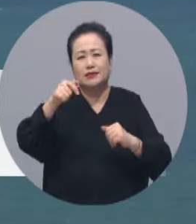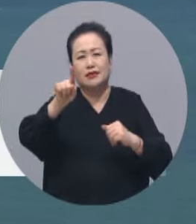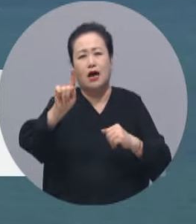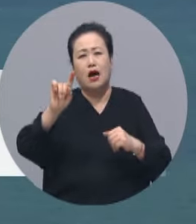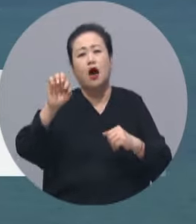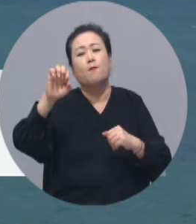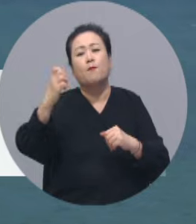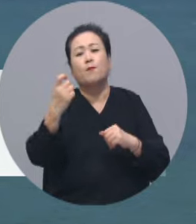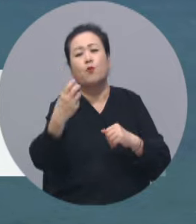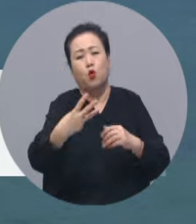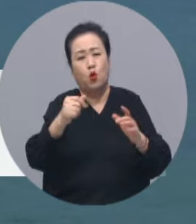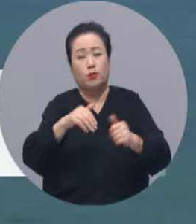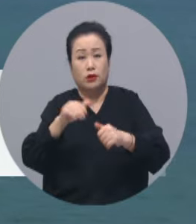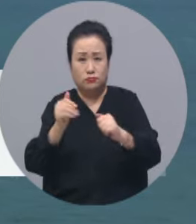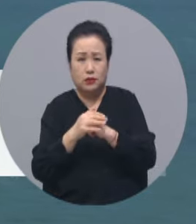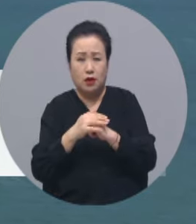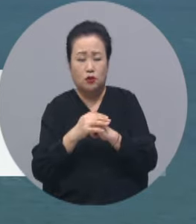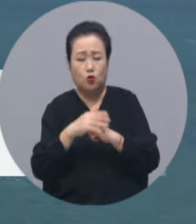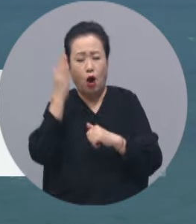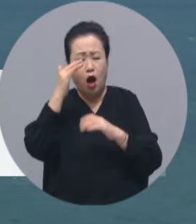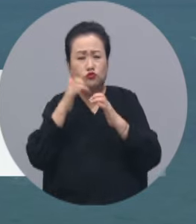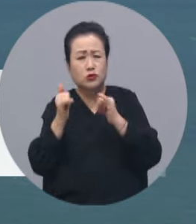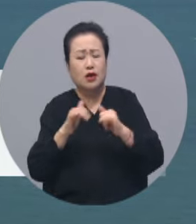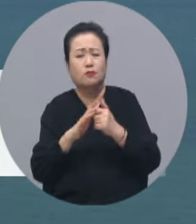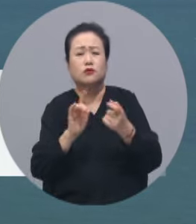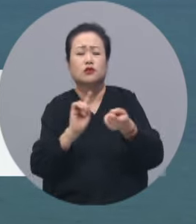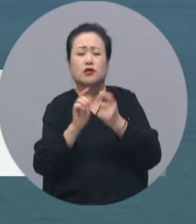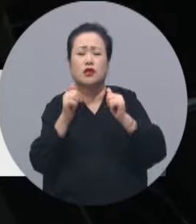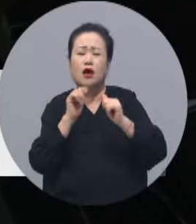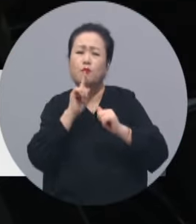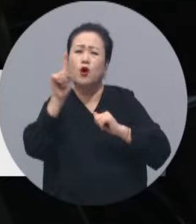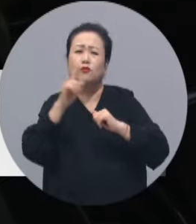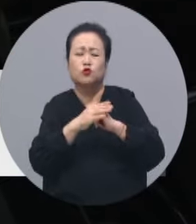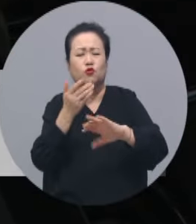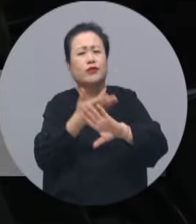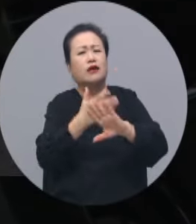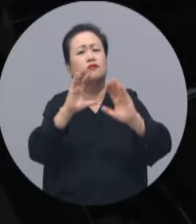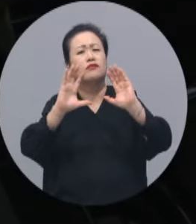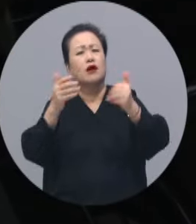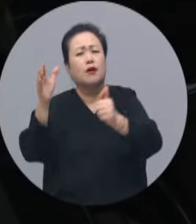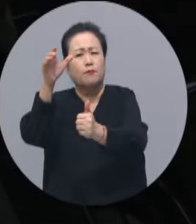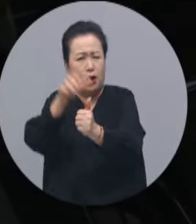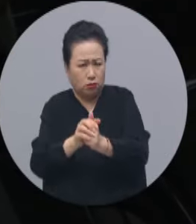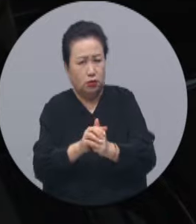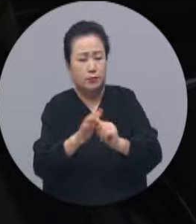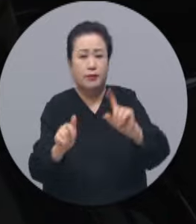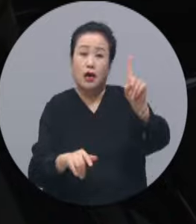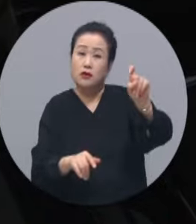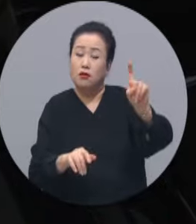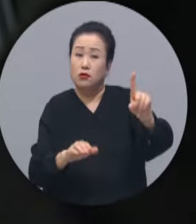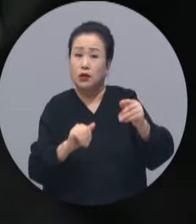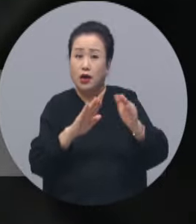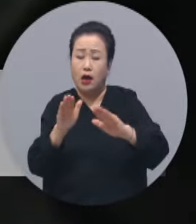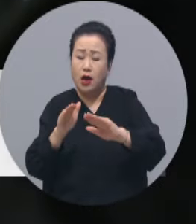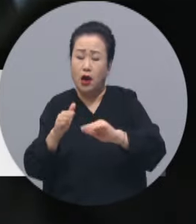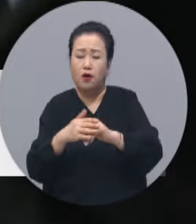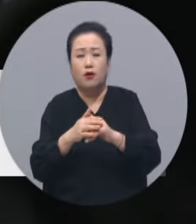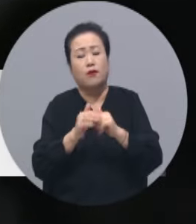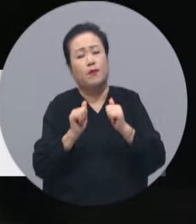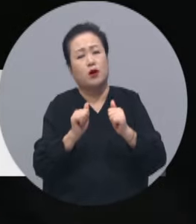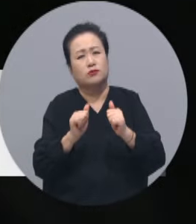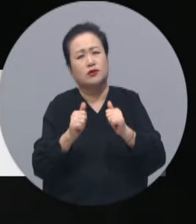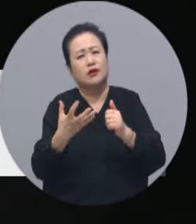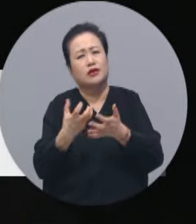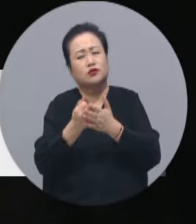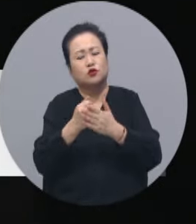합니다. 자국민 간 소송조차 우리가 할 수 없어 해외에 맡겨야 하는 현실. 11개 해사 법원을 갖춘